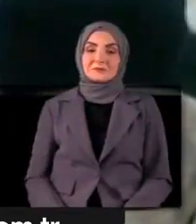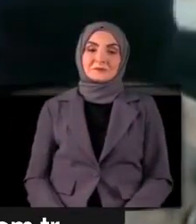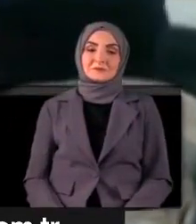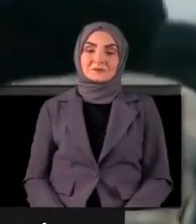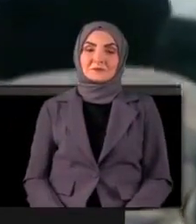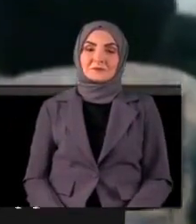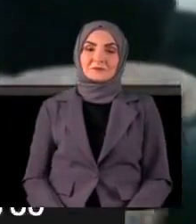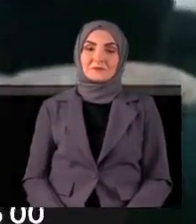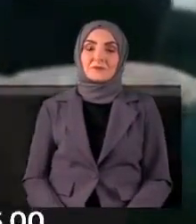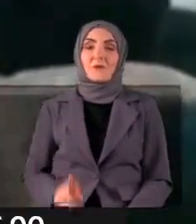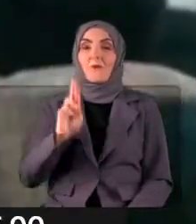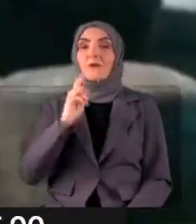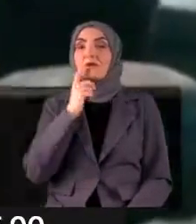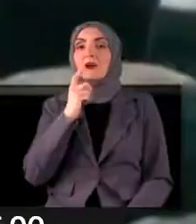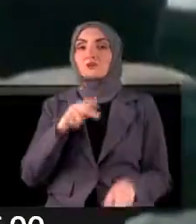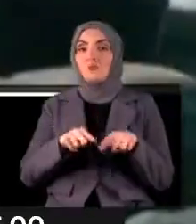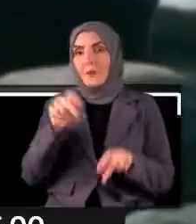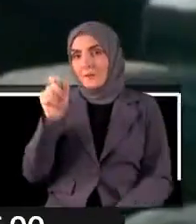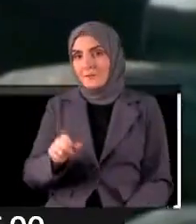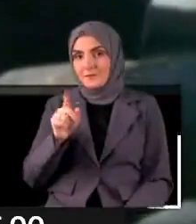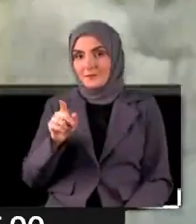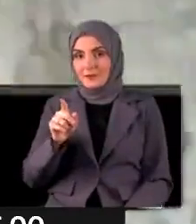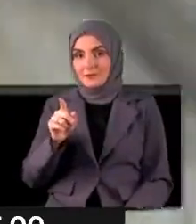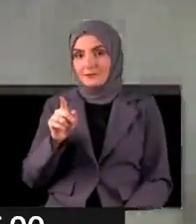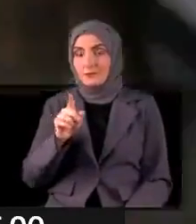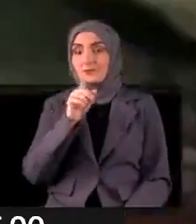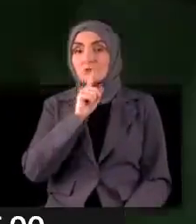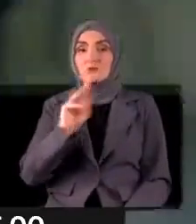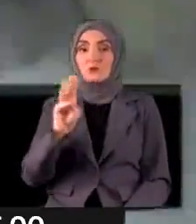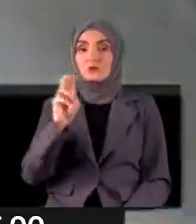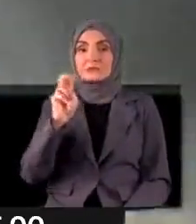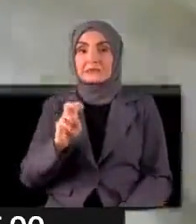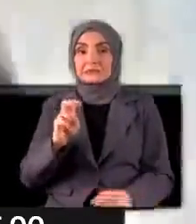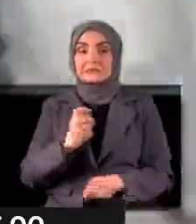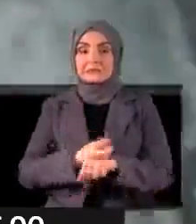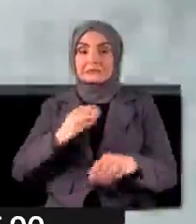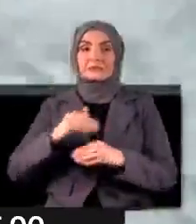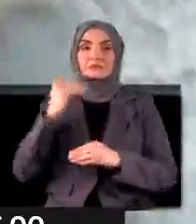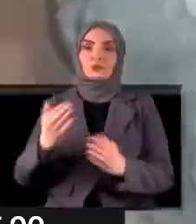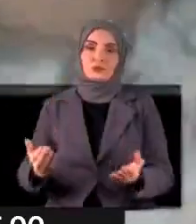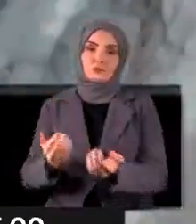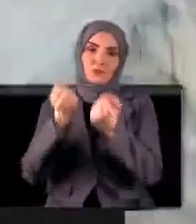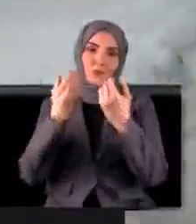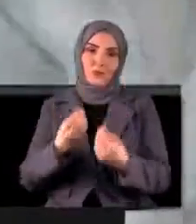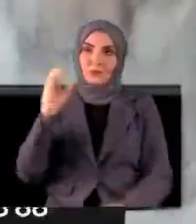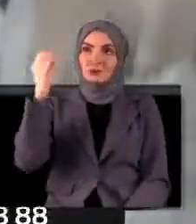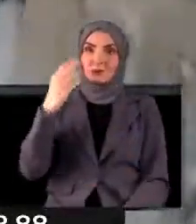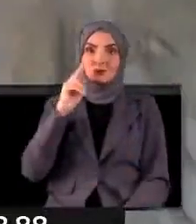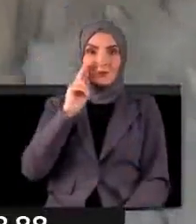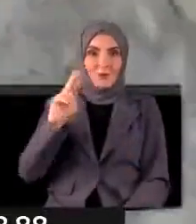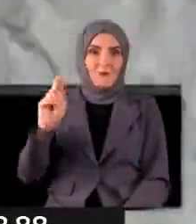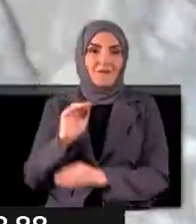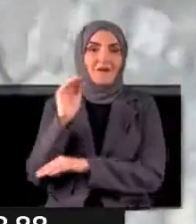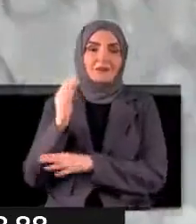12 yaşındaki Muhammed ise kurtarılmayı tam 138 saat beklemişti. Gördüğü ışık onu hayata bağladı. Işığı ne